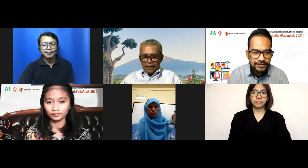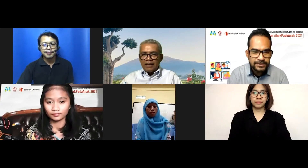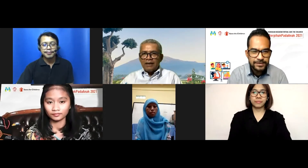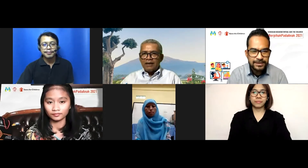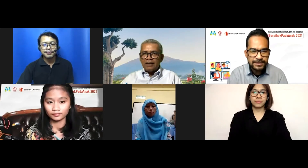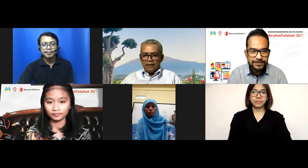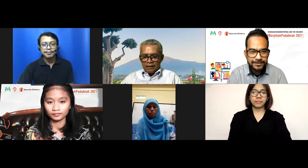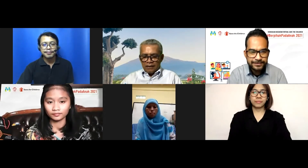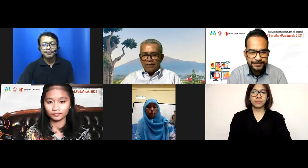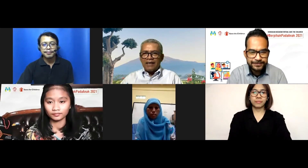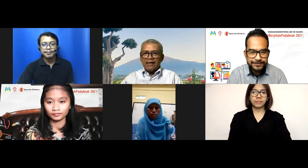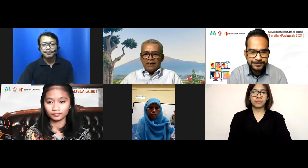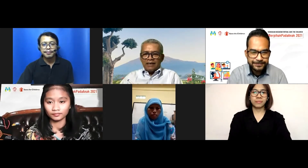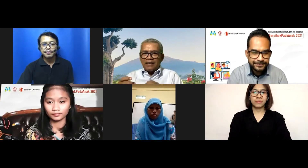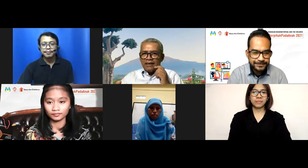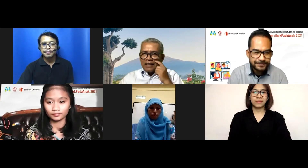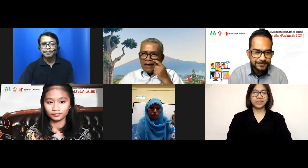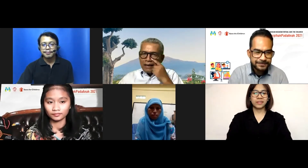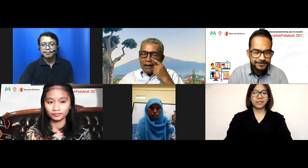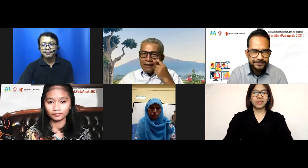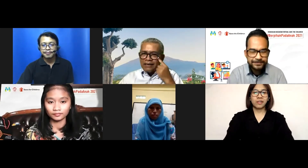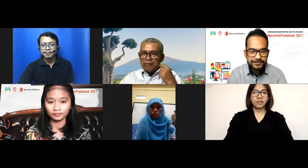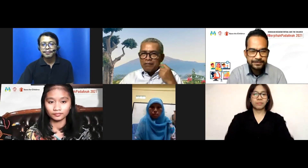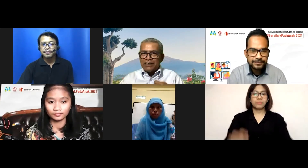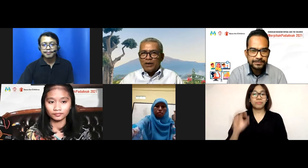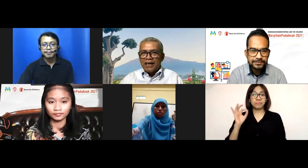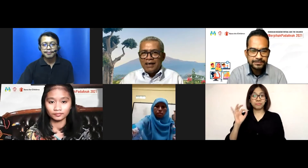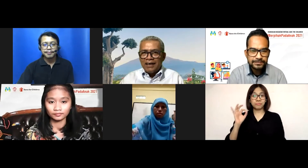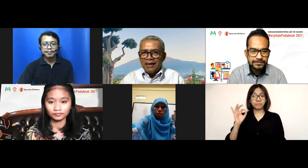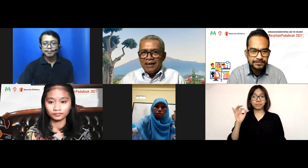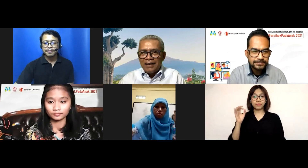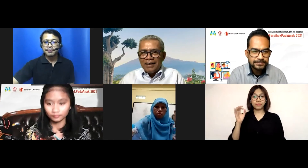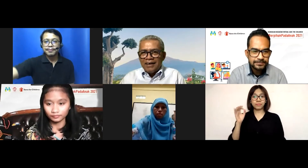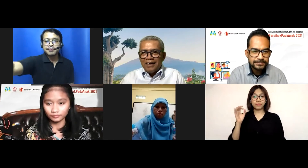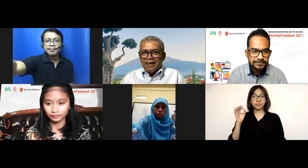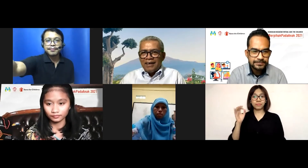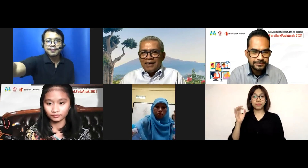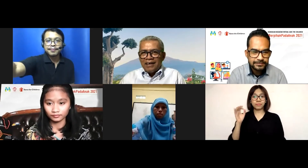Silakan langsung dijawab saja Pak Samto. Oke. Jadi adik Tasya masih sekolah?